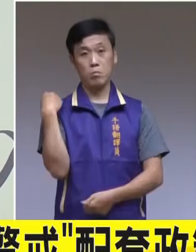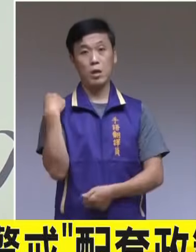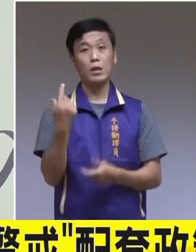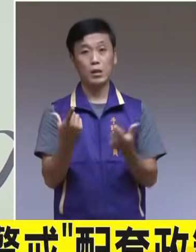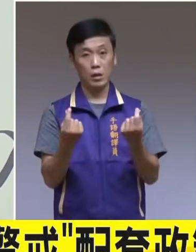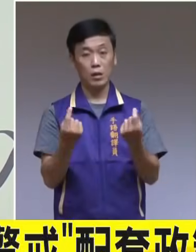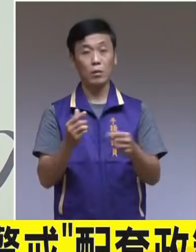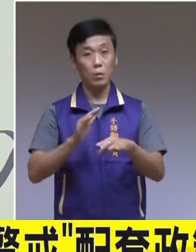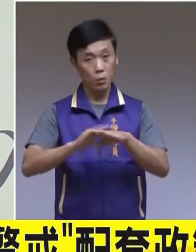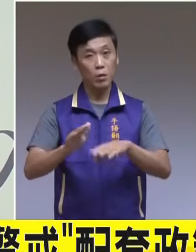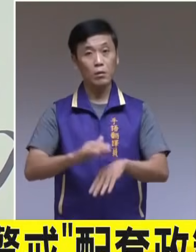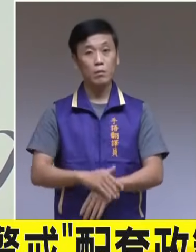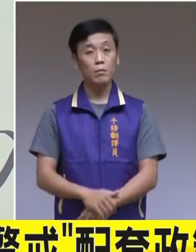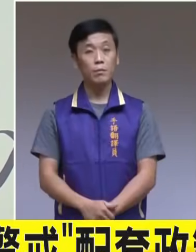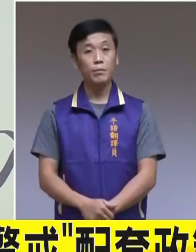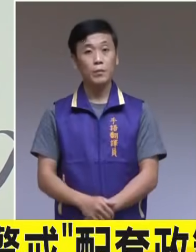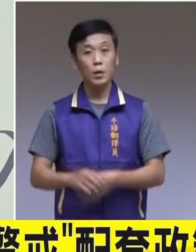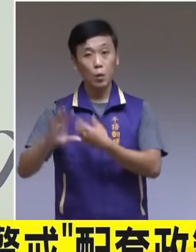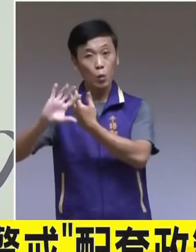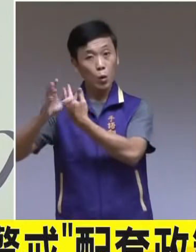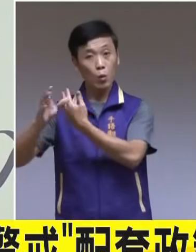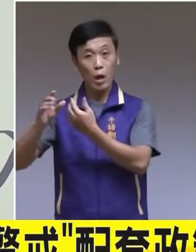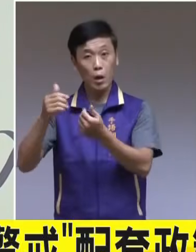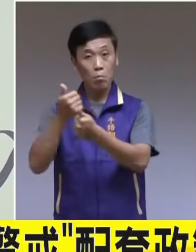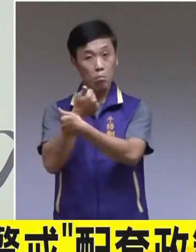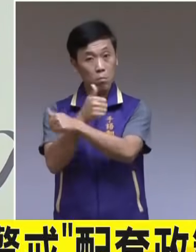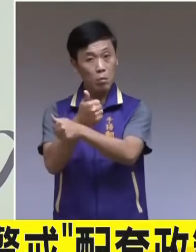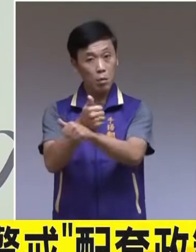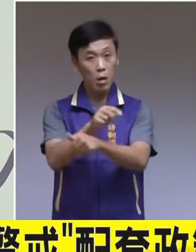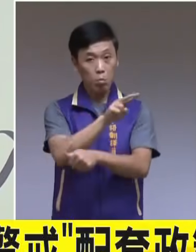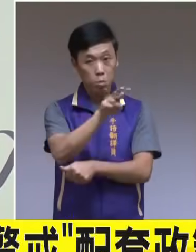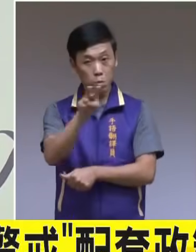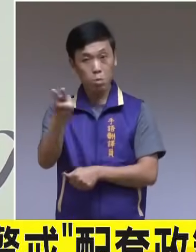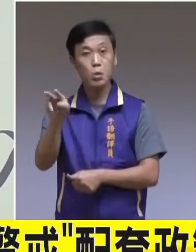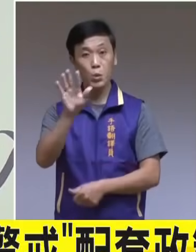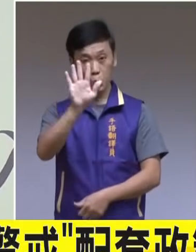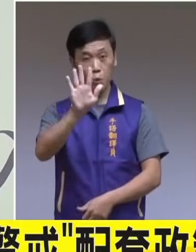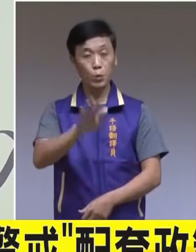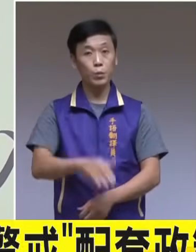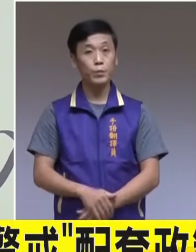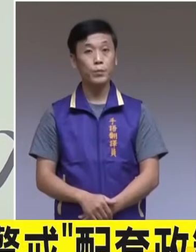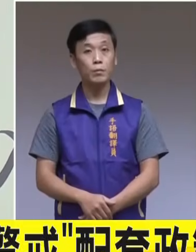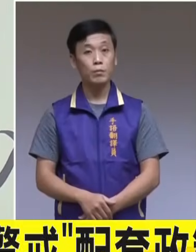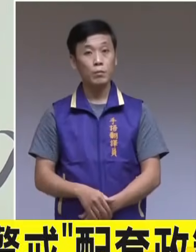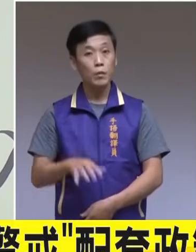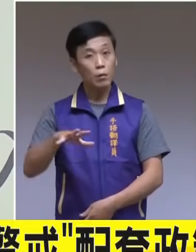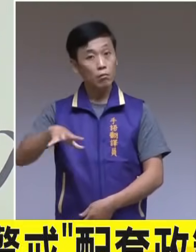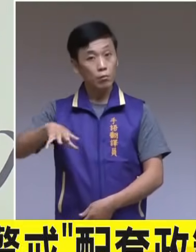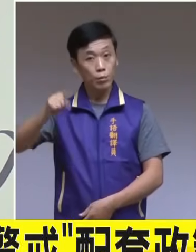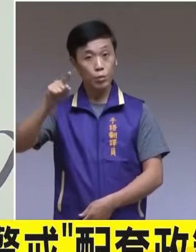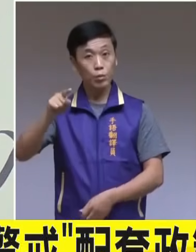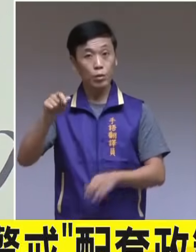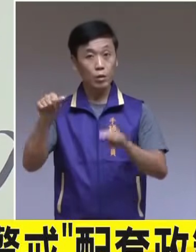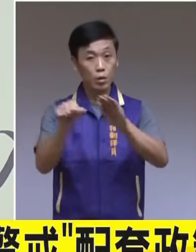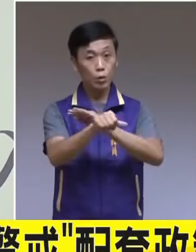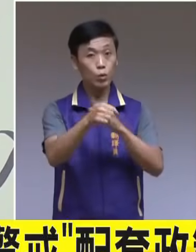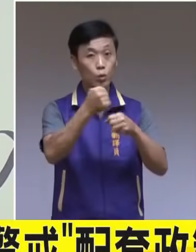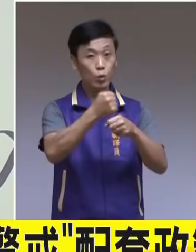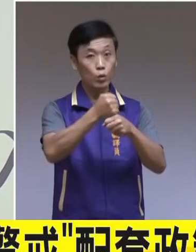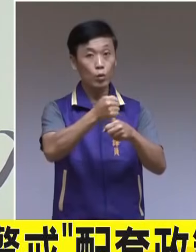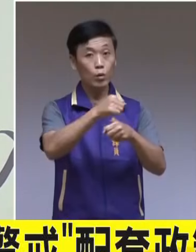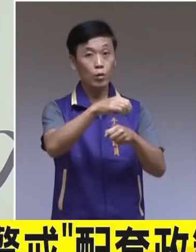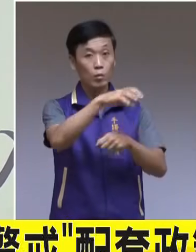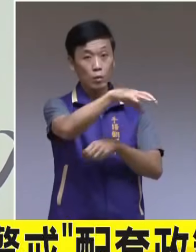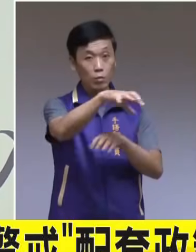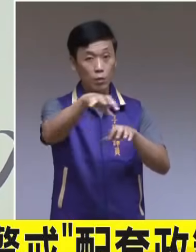实也在很多国外的例子屡见不鲜啊，所以在第一次投入职场工作，在